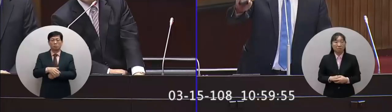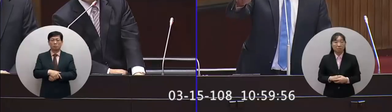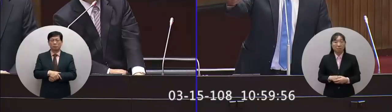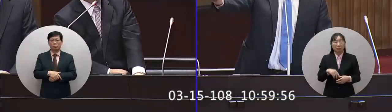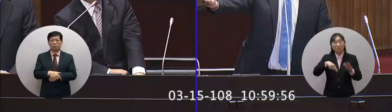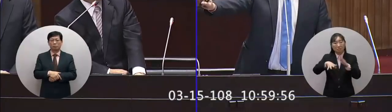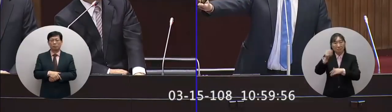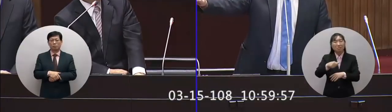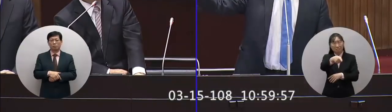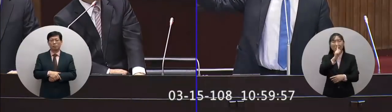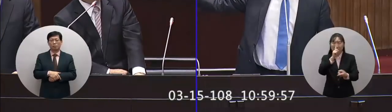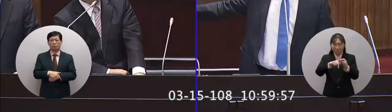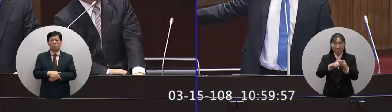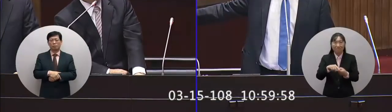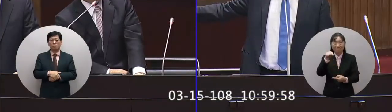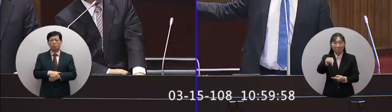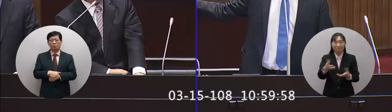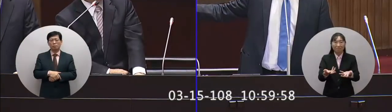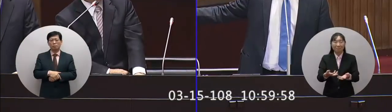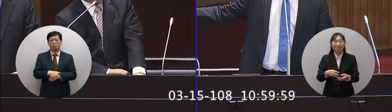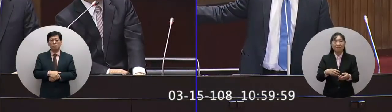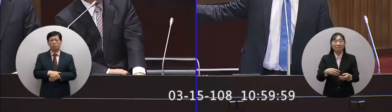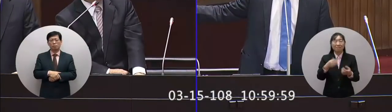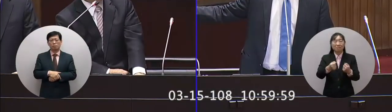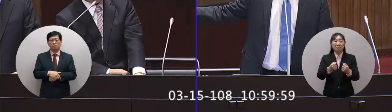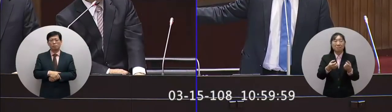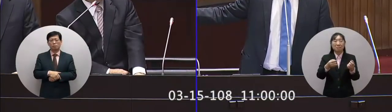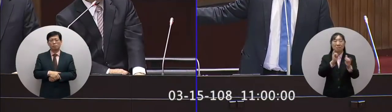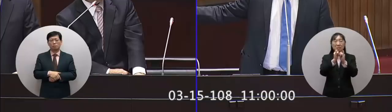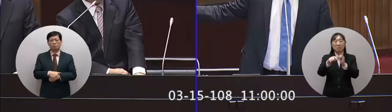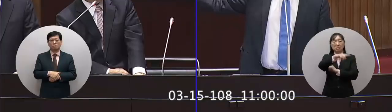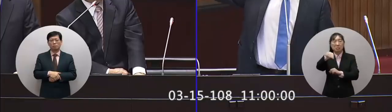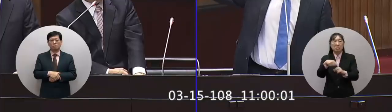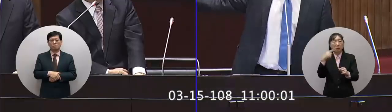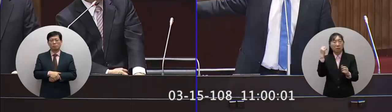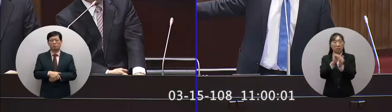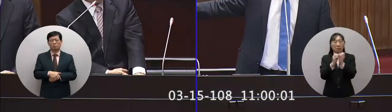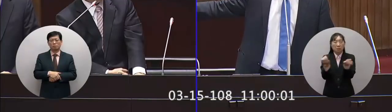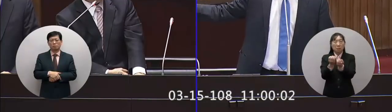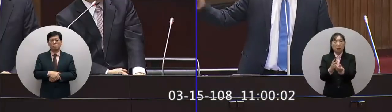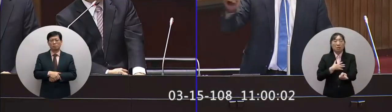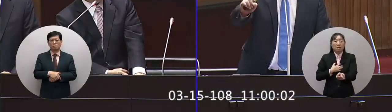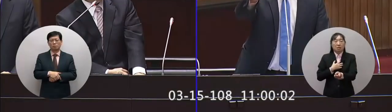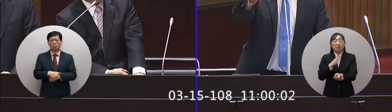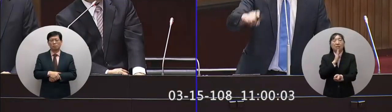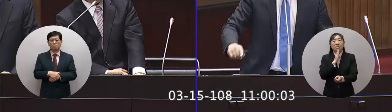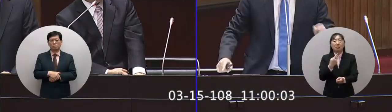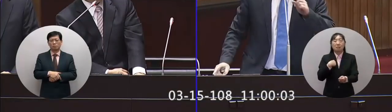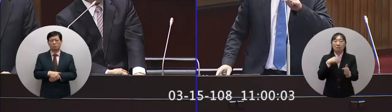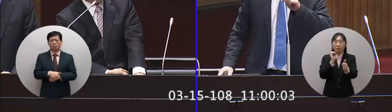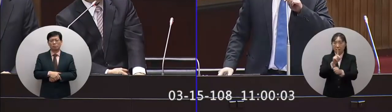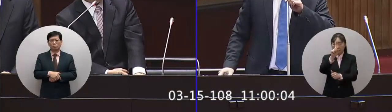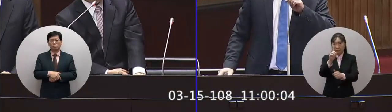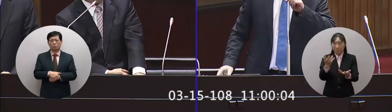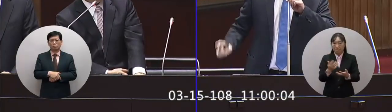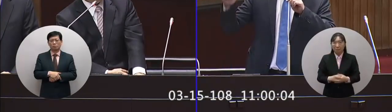机跑了。 院长，您讲的都对，这个案子在社会上面造成了愤怒。我在一连串的案子哈，跟院长讲的只有一